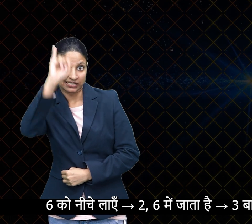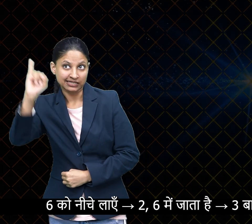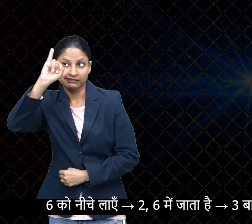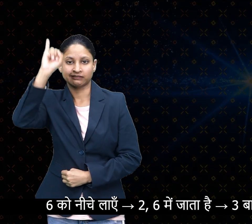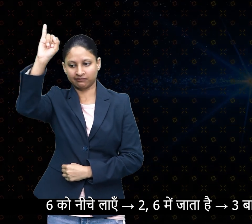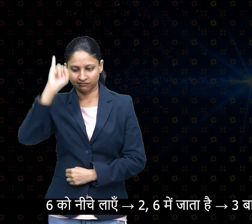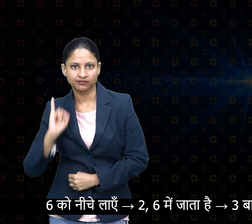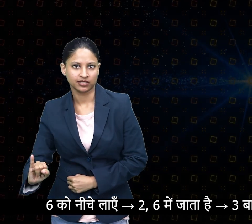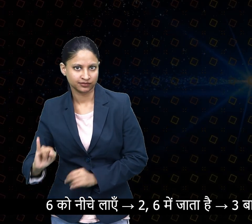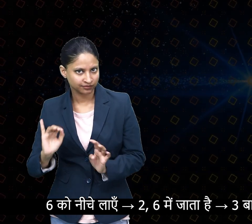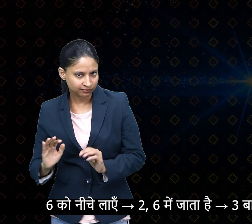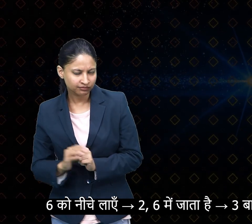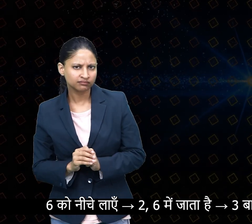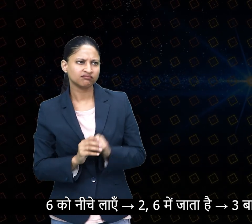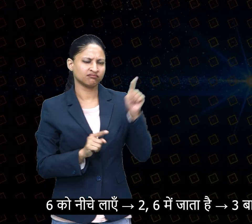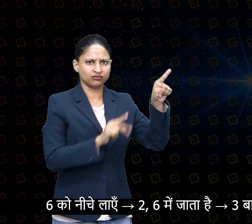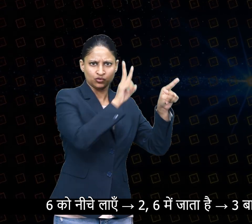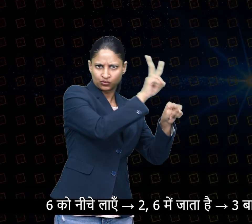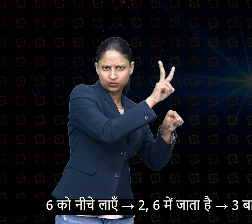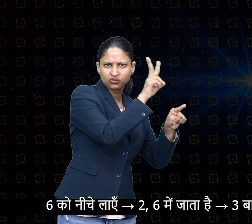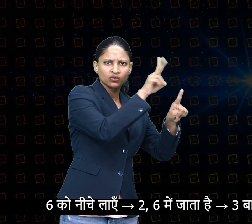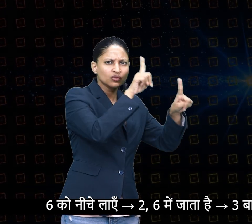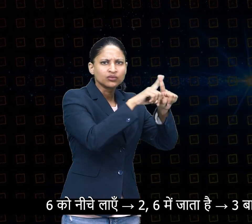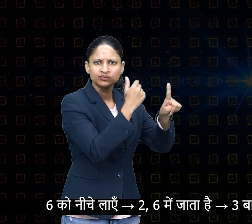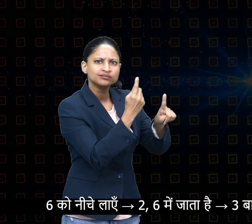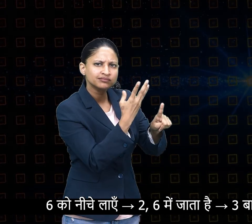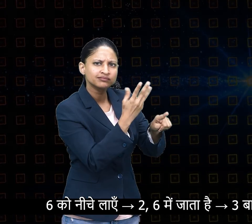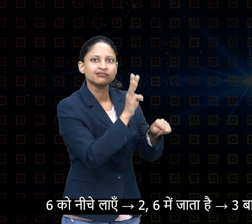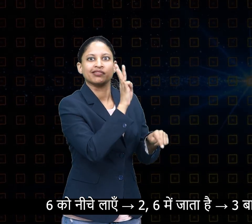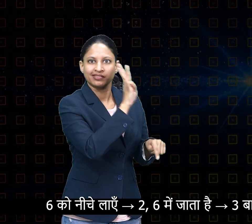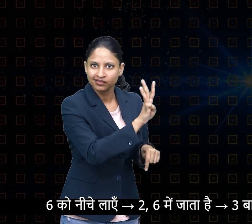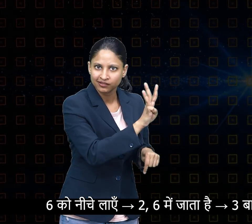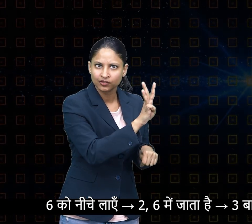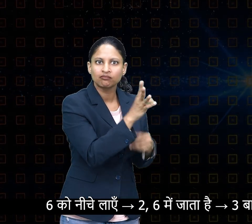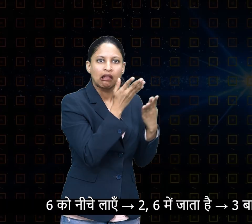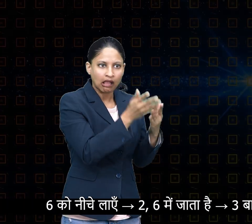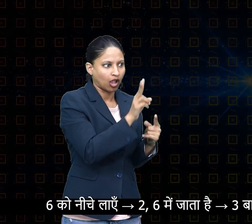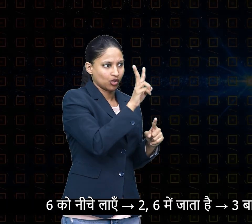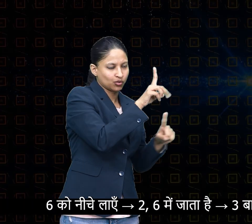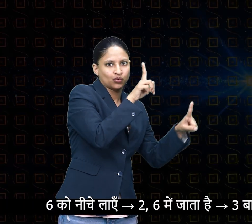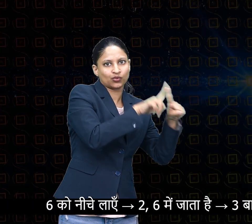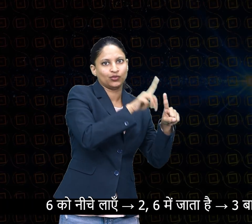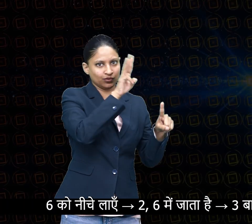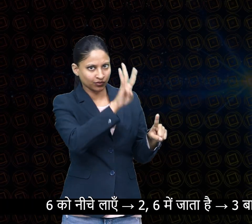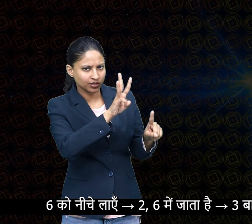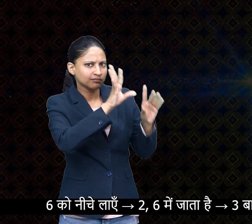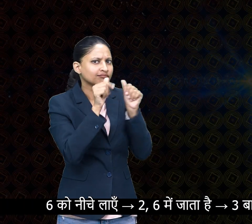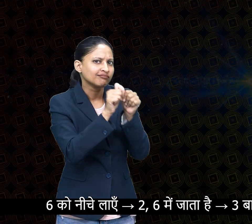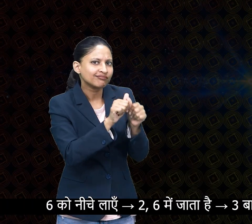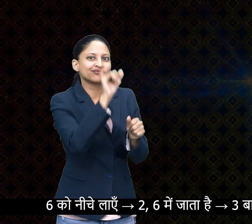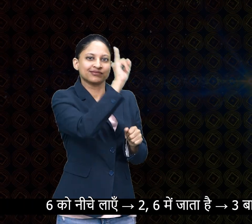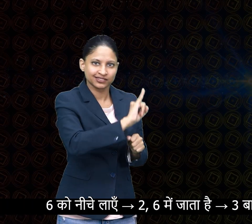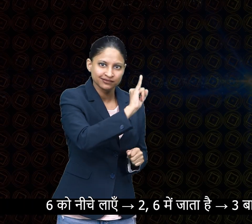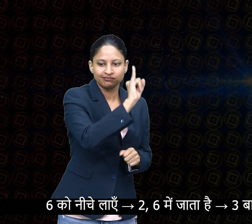6 को नीचे लाए। 2 6 में जाता है 3 बार। गुणा करें। 2 गुणा 3 बराबर 6। घटाएं। 6 घटा